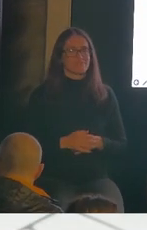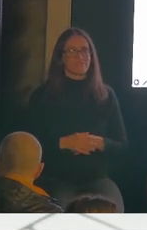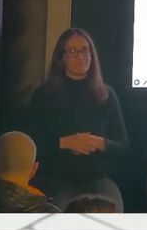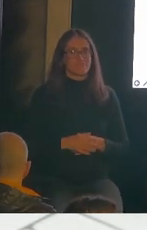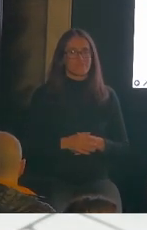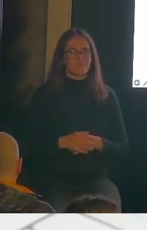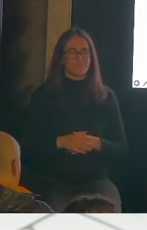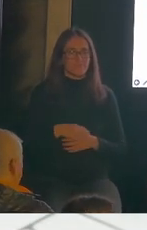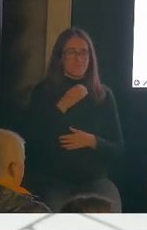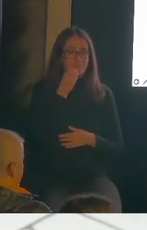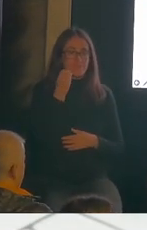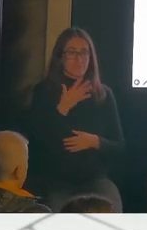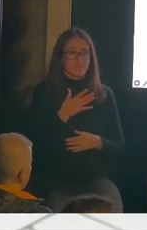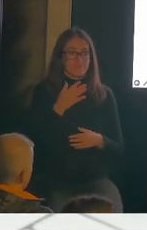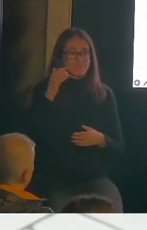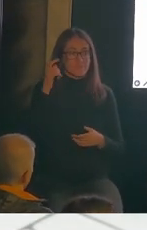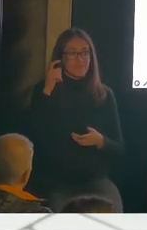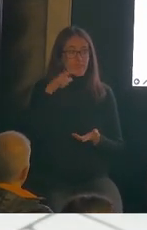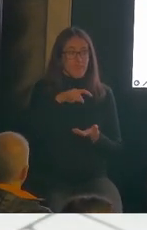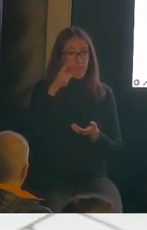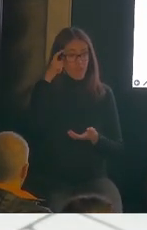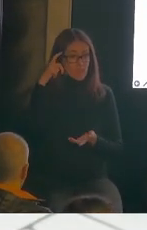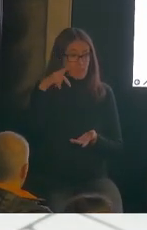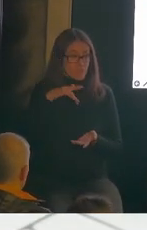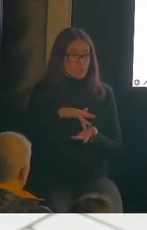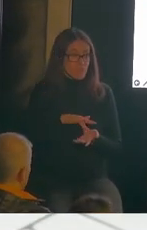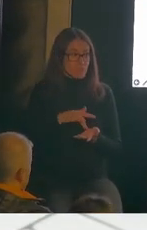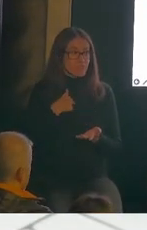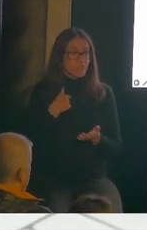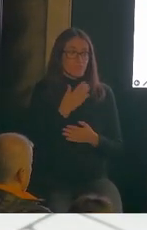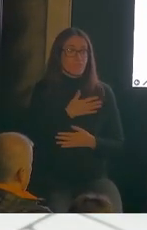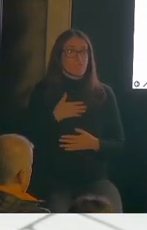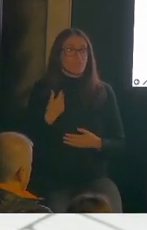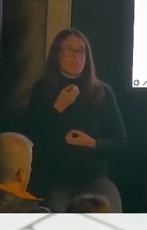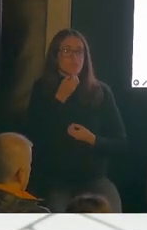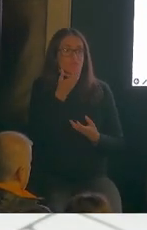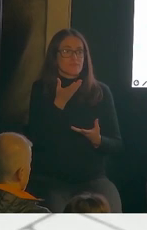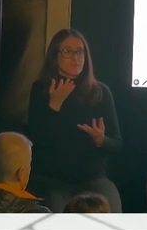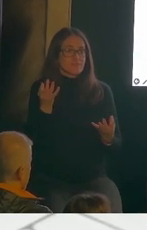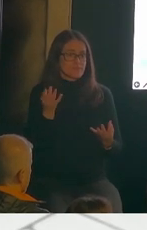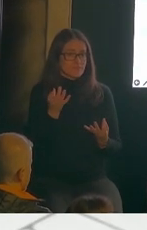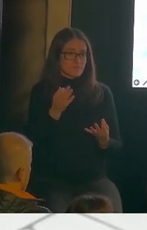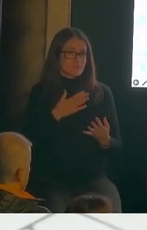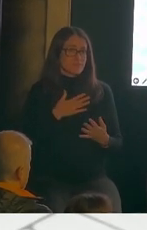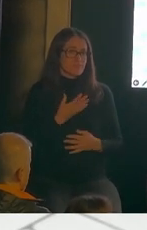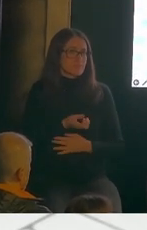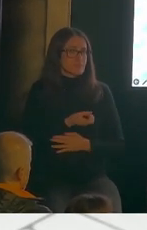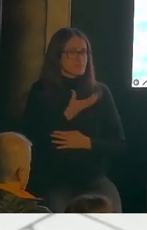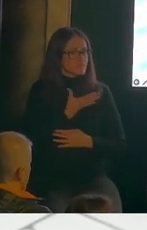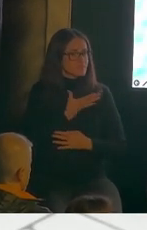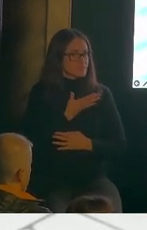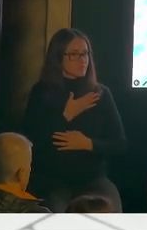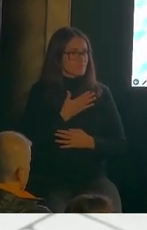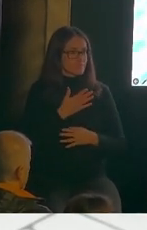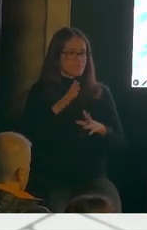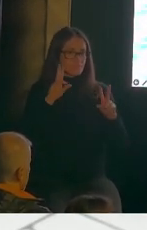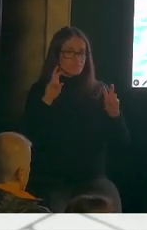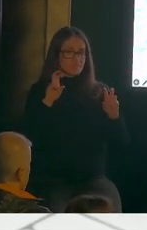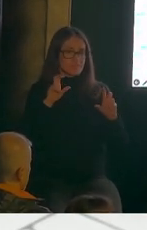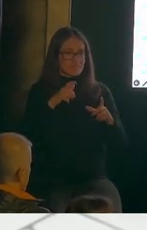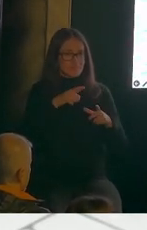Doncs bé, avui us vinc a parlar una mica del que és la meva passió pel món de la